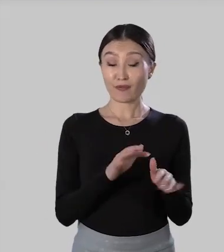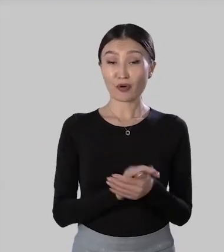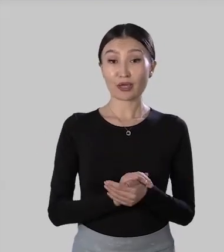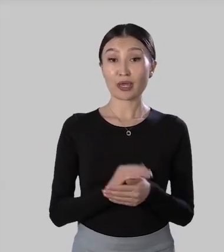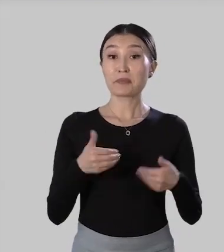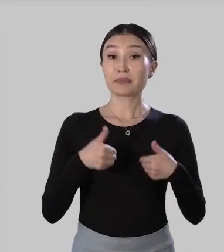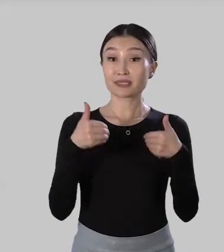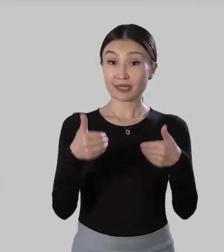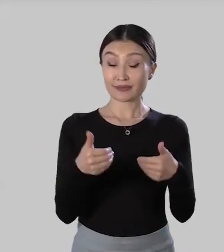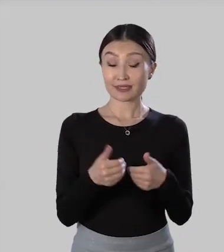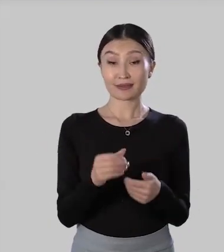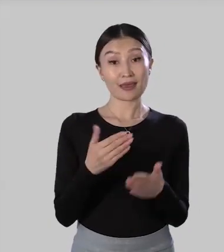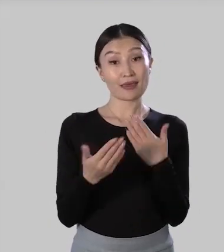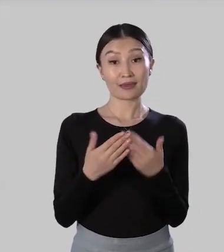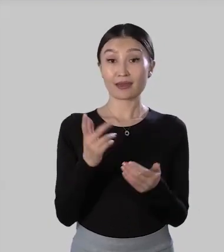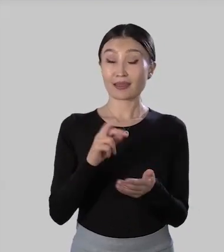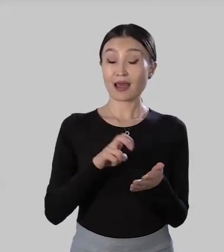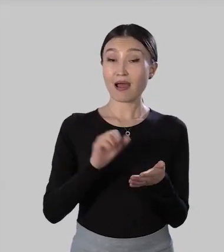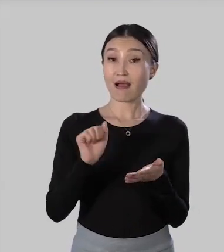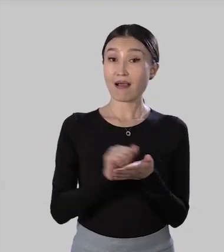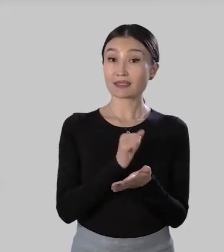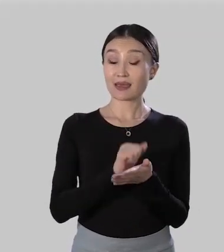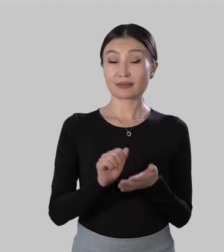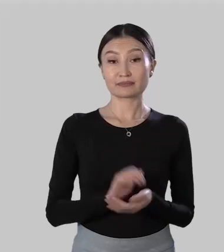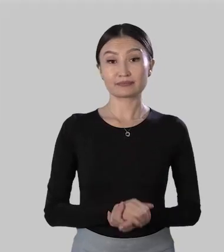деловое, поздравительное или для газеты?